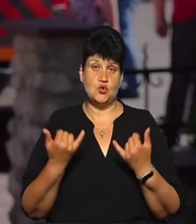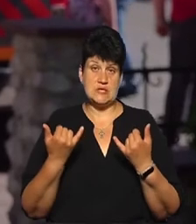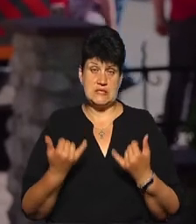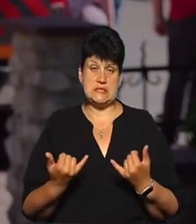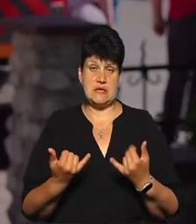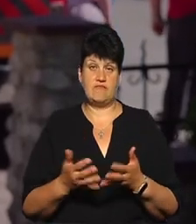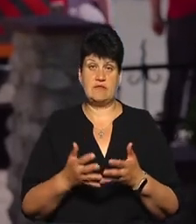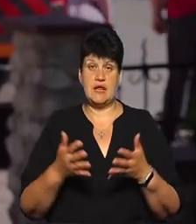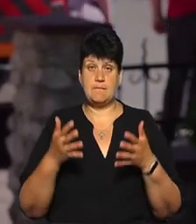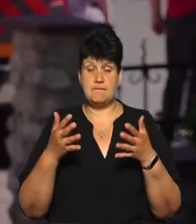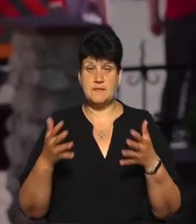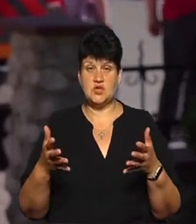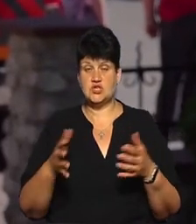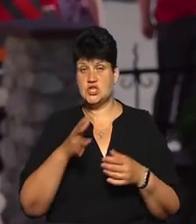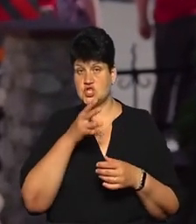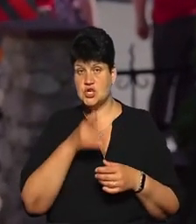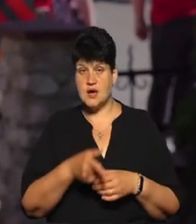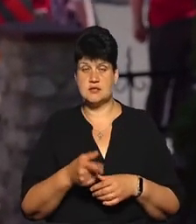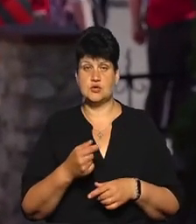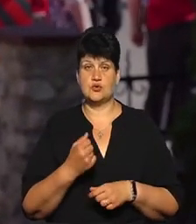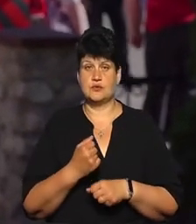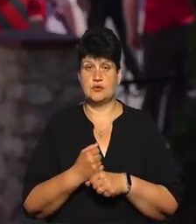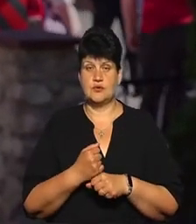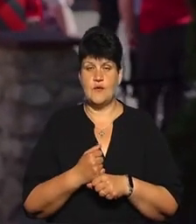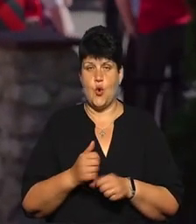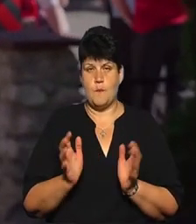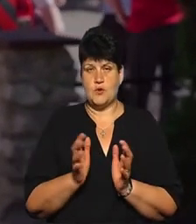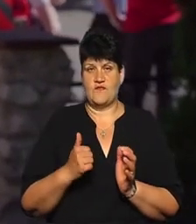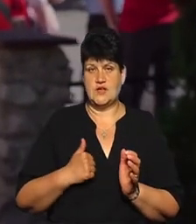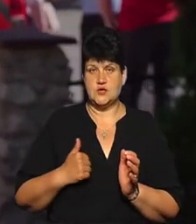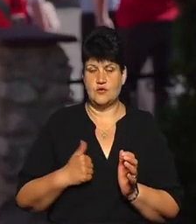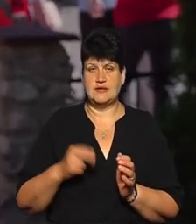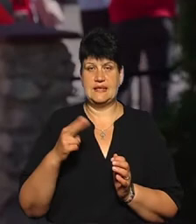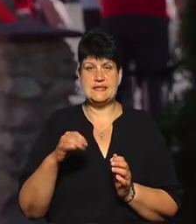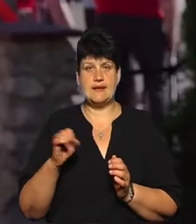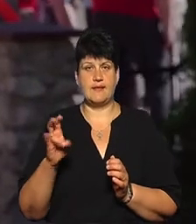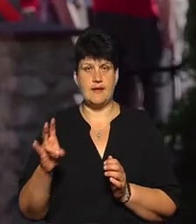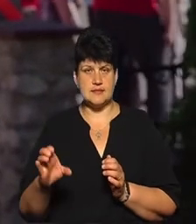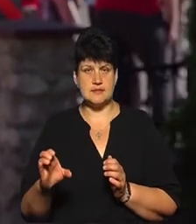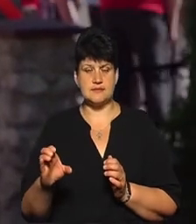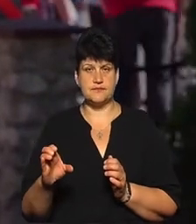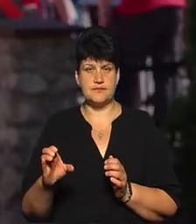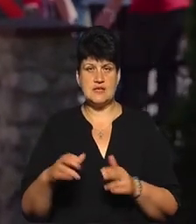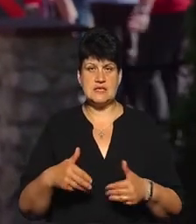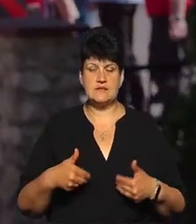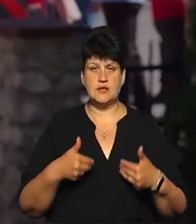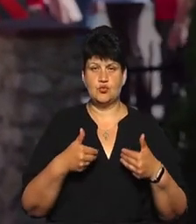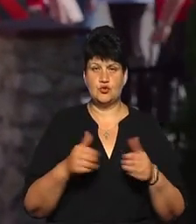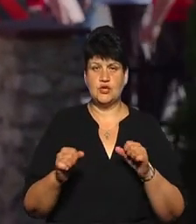найбільш такий час, що вони опікуються військовими і ДСНС. Звернулися до